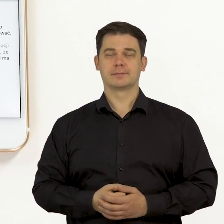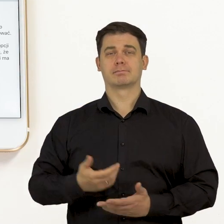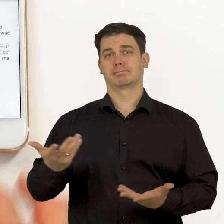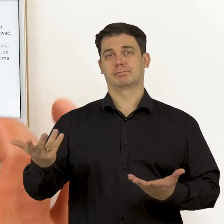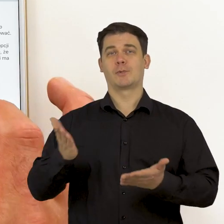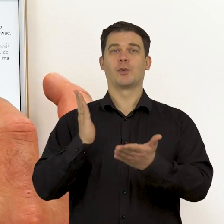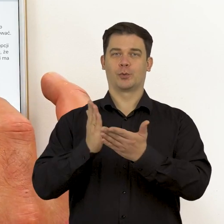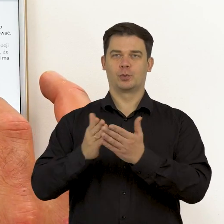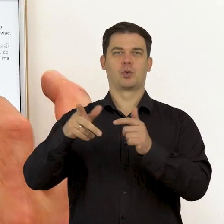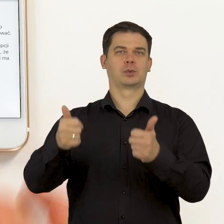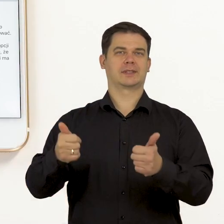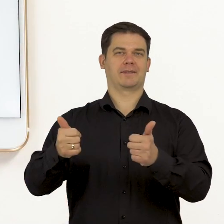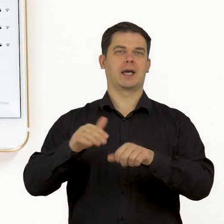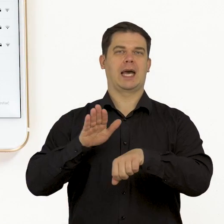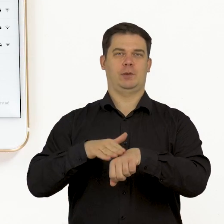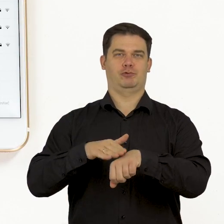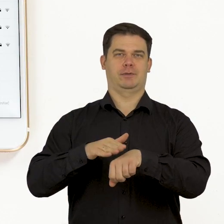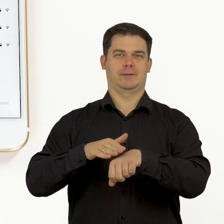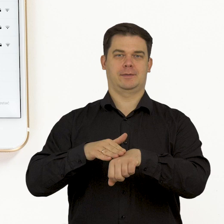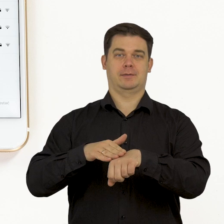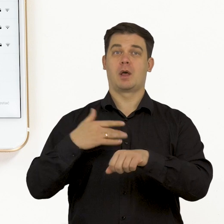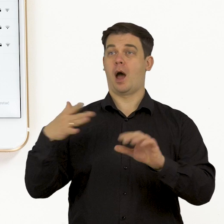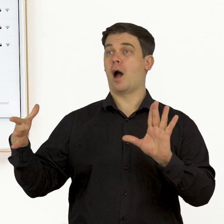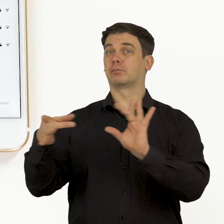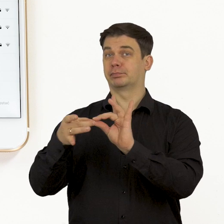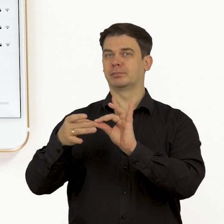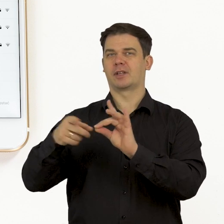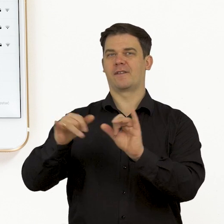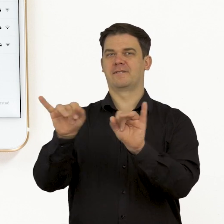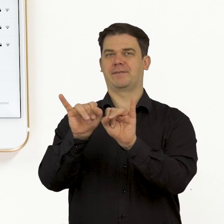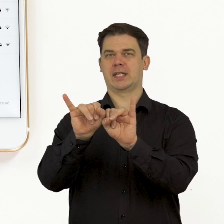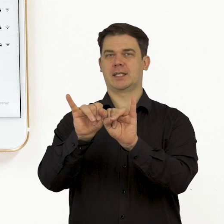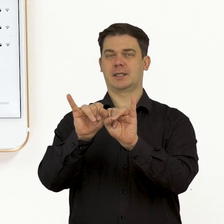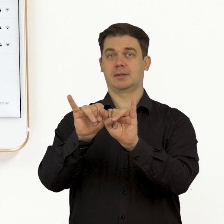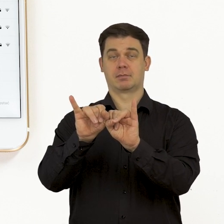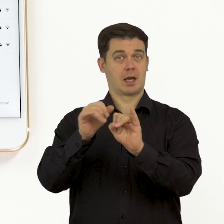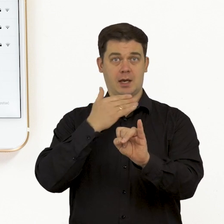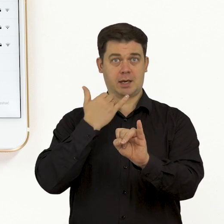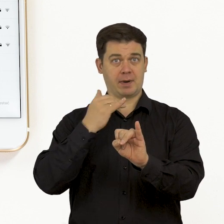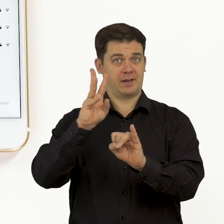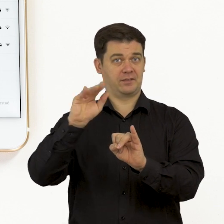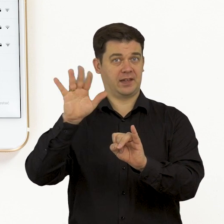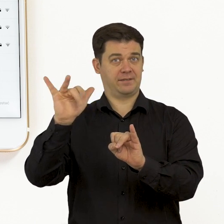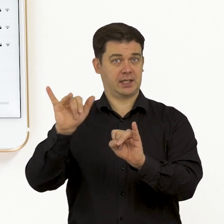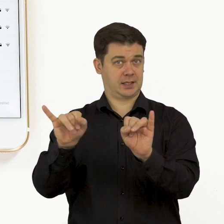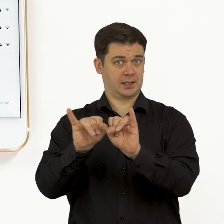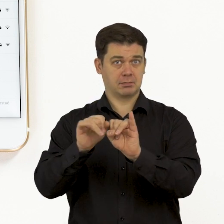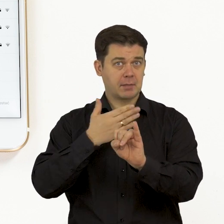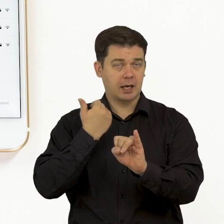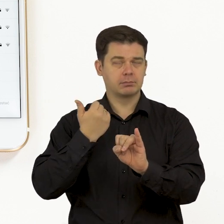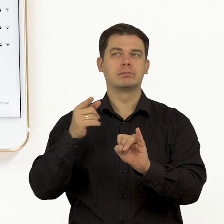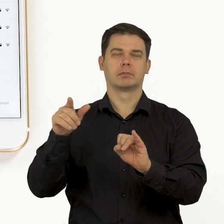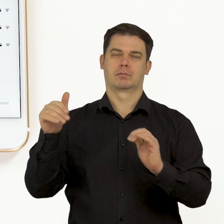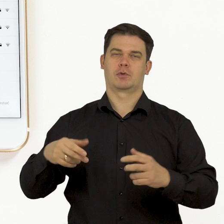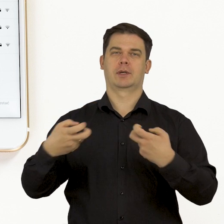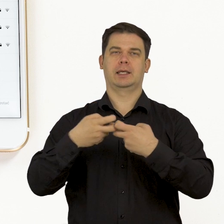i skonfiguruj ręcznie. Łączymy się z naszą siecią Wi-Fi. Jeśli nie mamy do niej dostępu, zawsze możemy